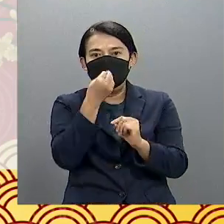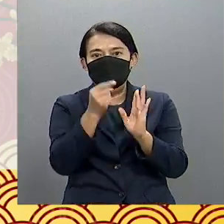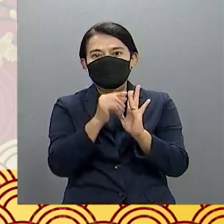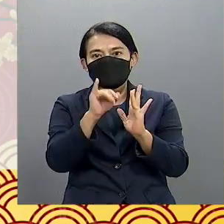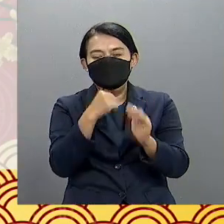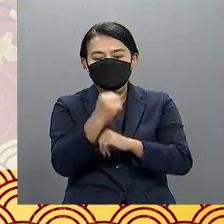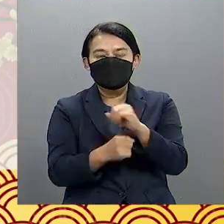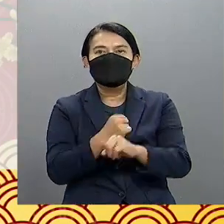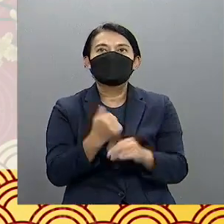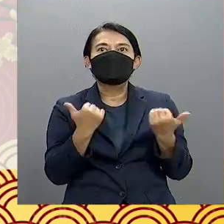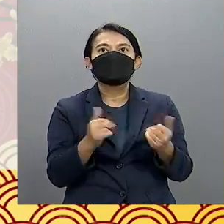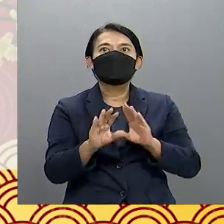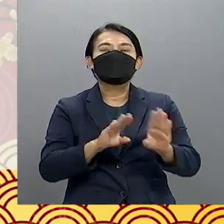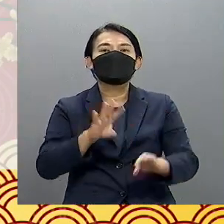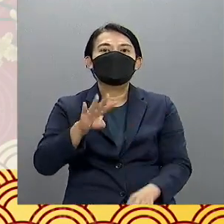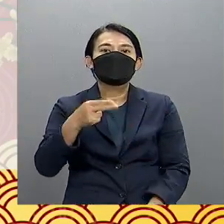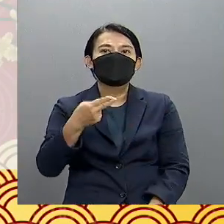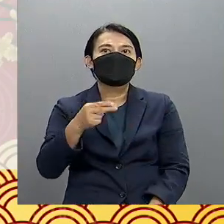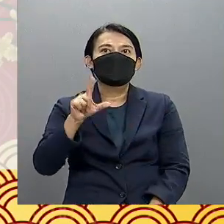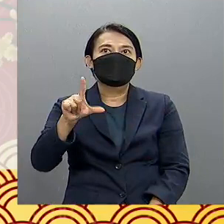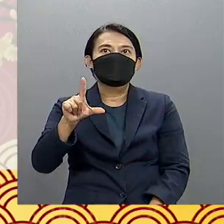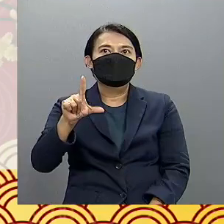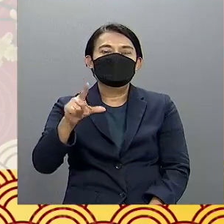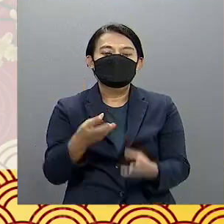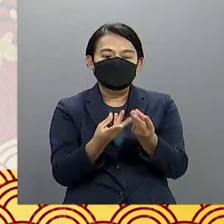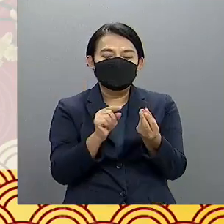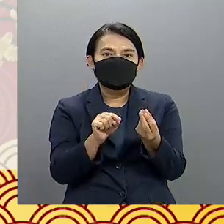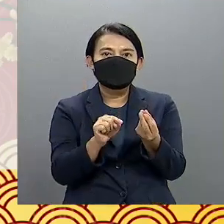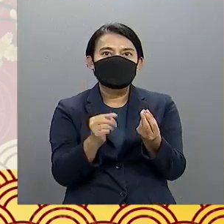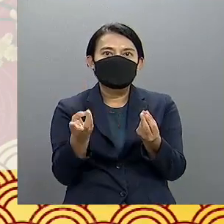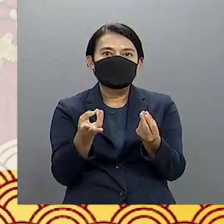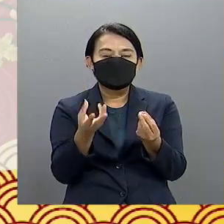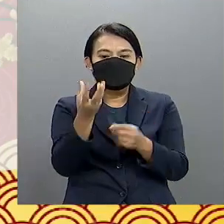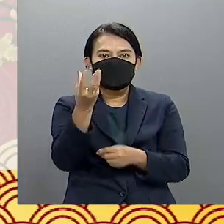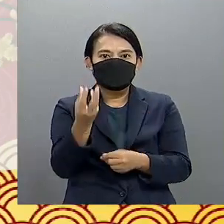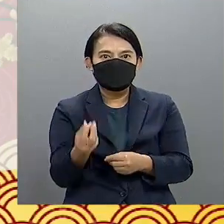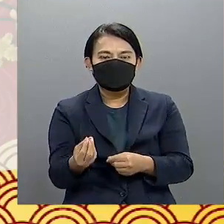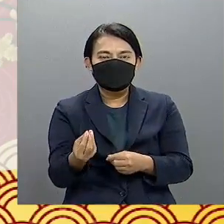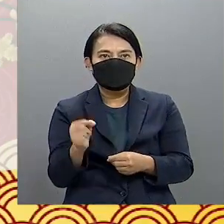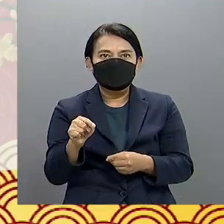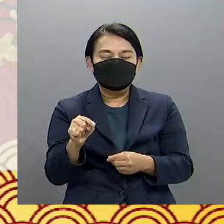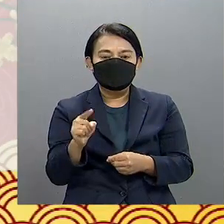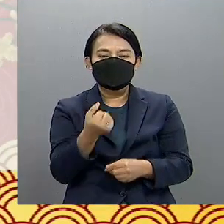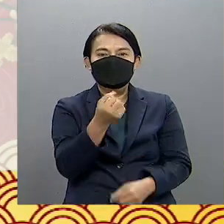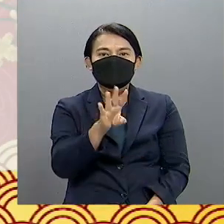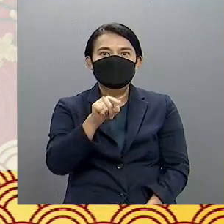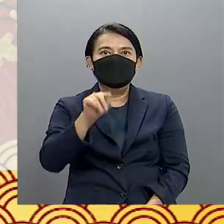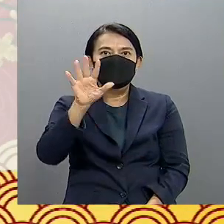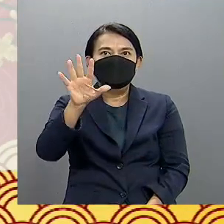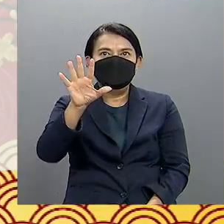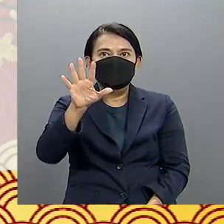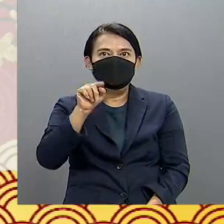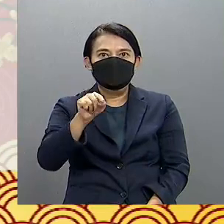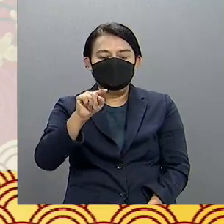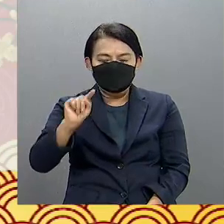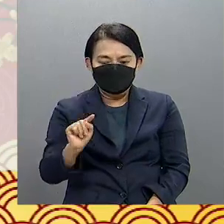ประมาณ 40,000 ล้านบาทมันเป็นตัวเลขที่หดตัวนะคะจากปีก่อน 114.5 และเป็นการหดตัวครั้งแรกตั้งแต่สำรว